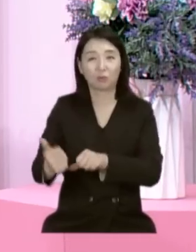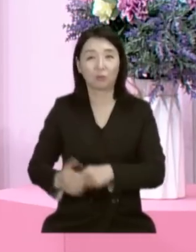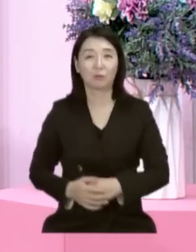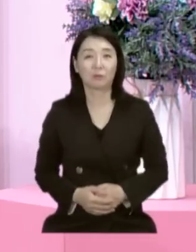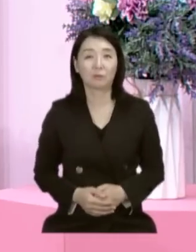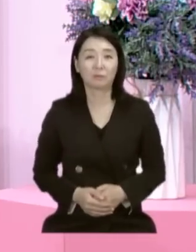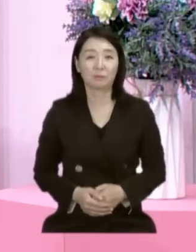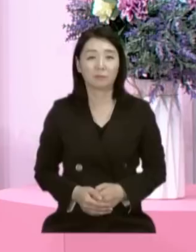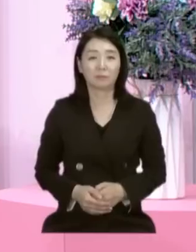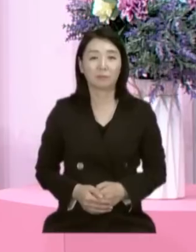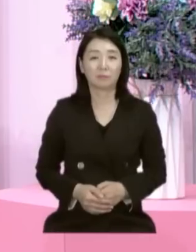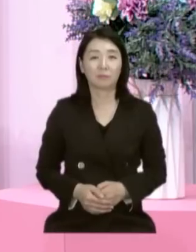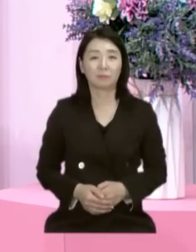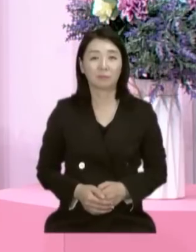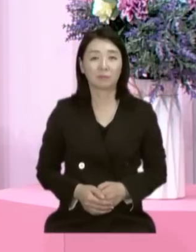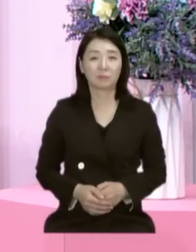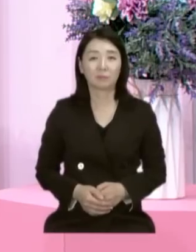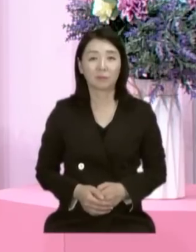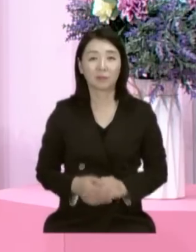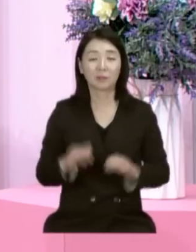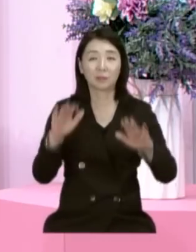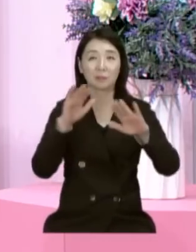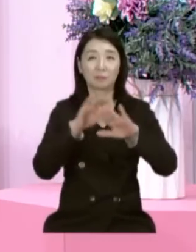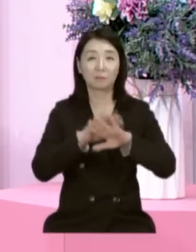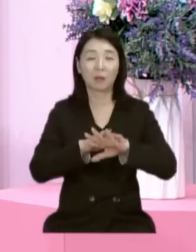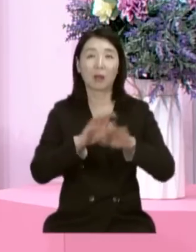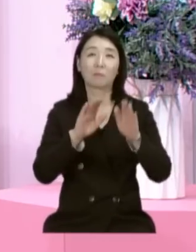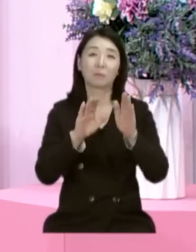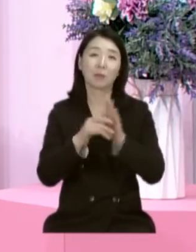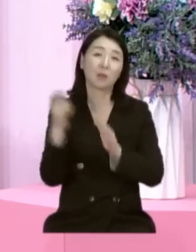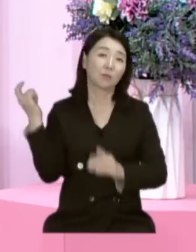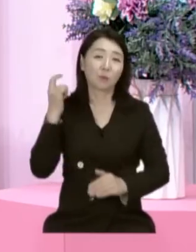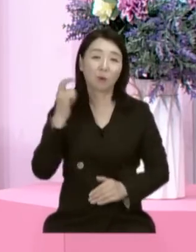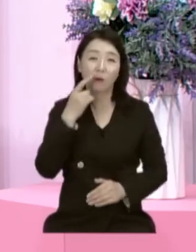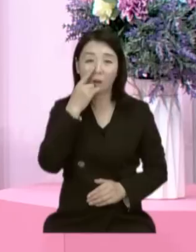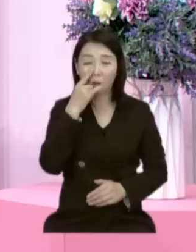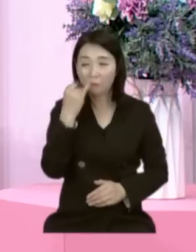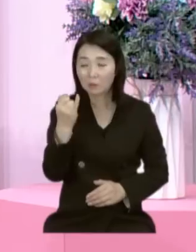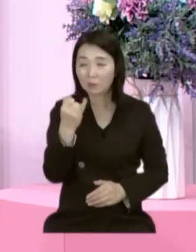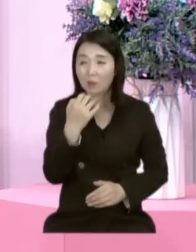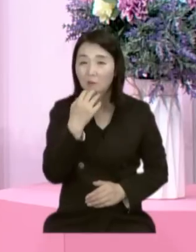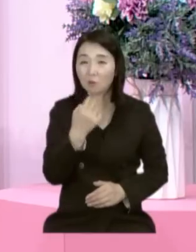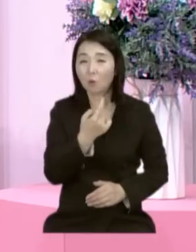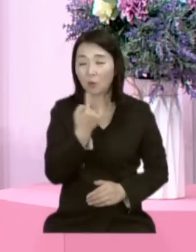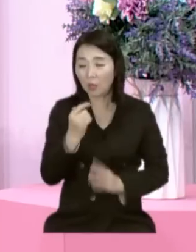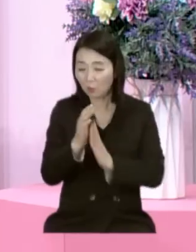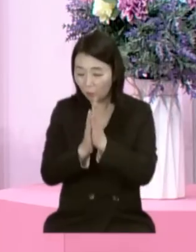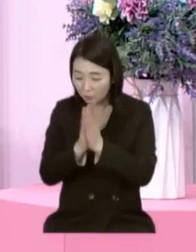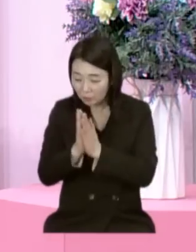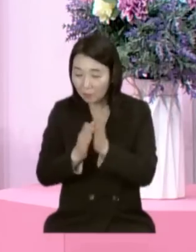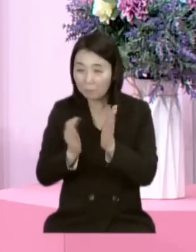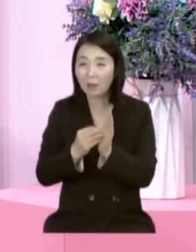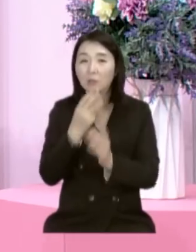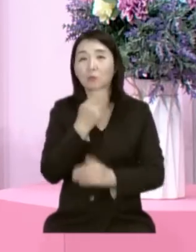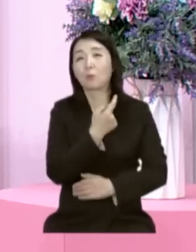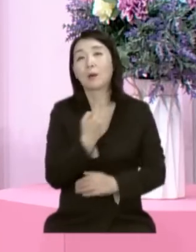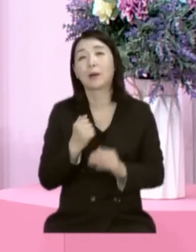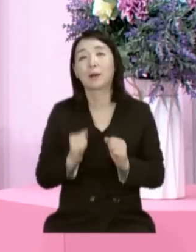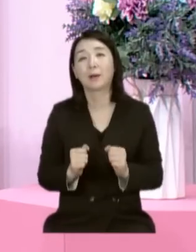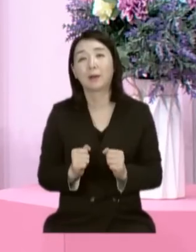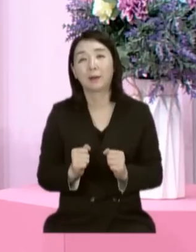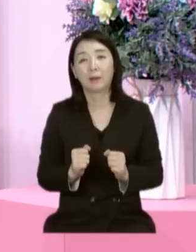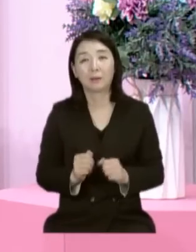하고 이거를 이제 그 밤중에 비보를 듣습니다. 어머니는 서울에 고사를 지나고 서울에 와